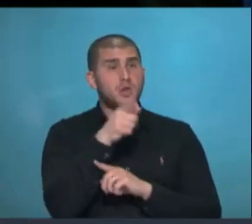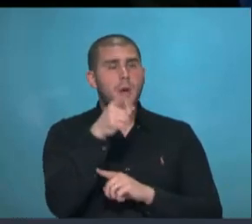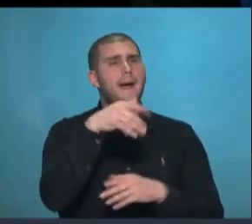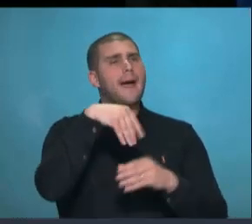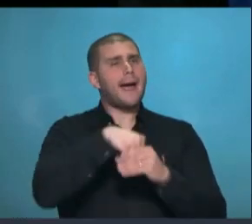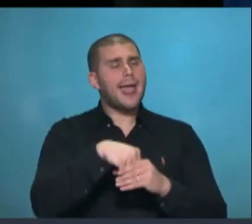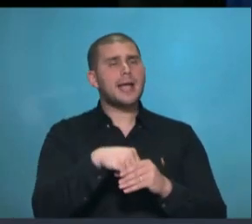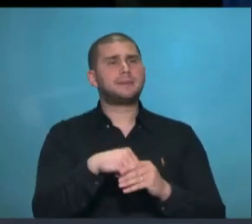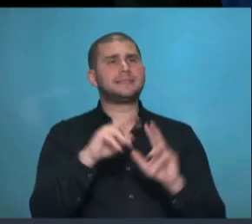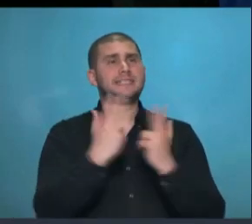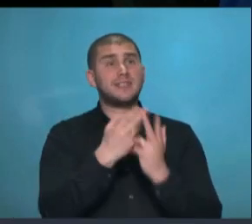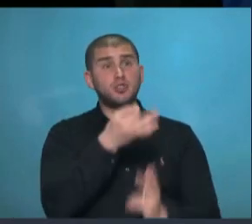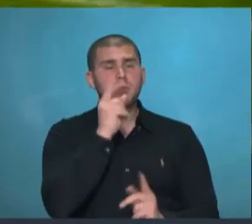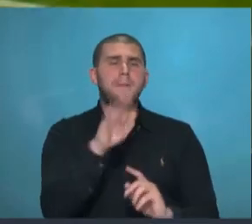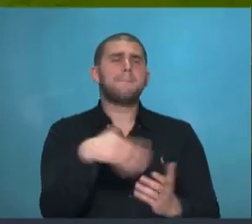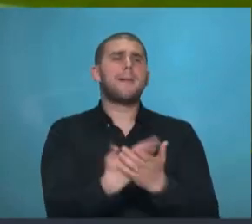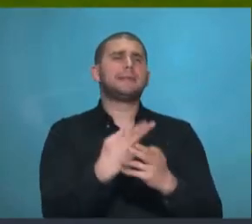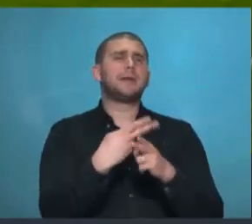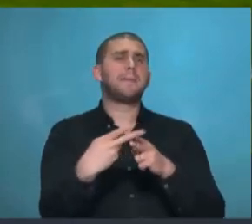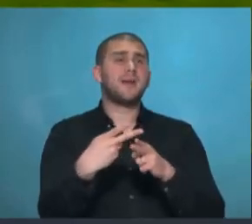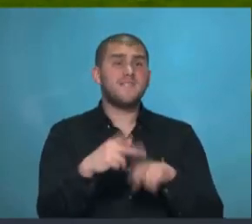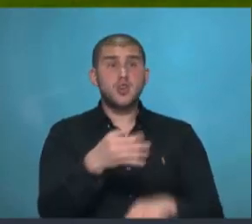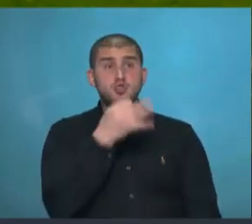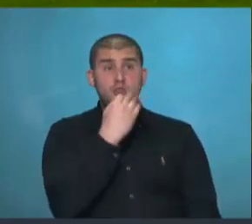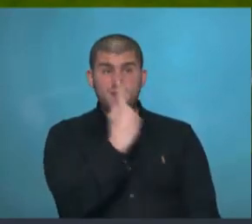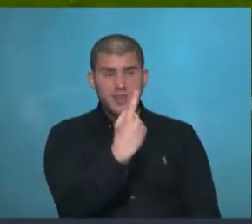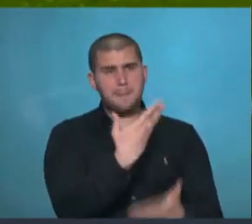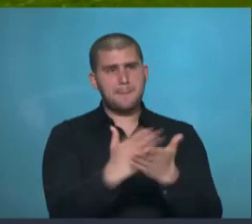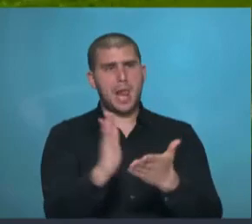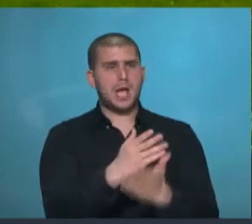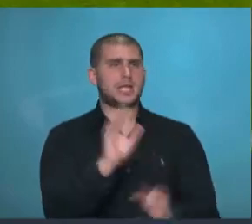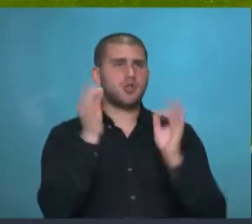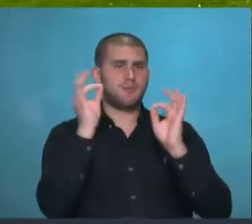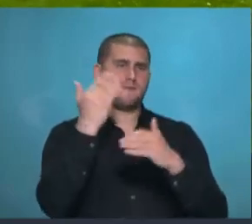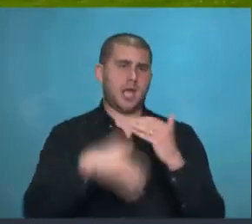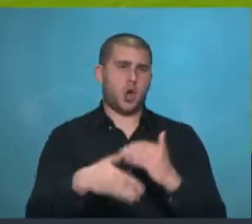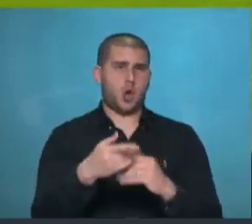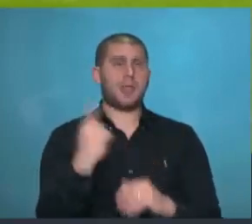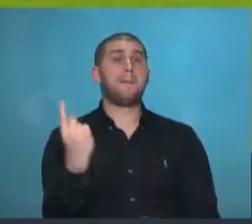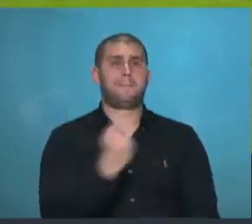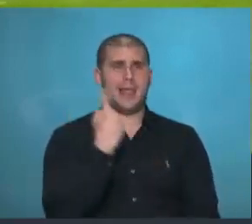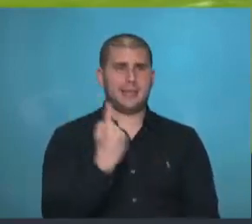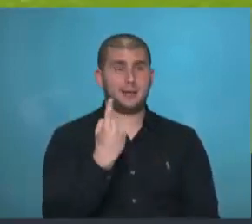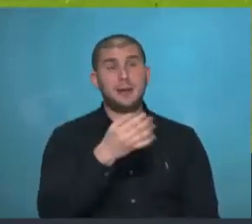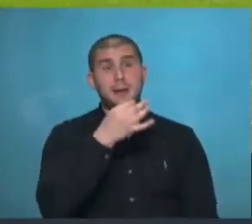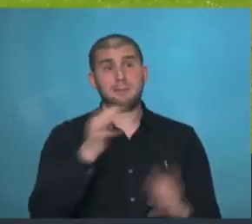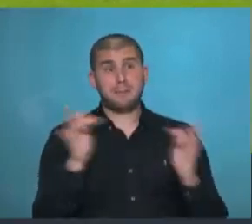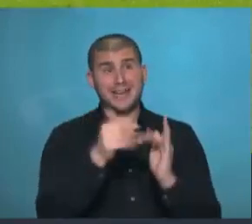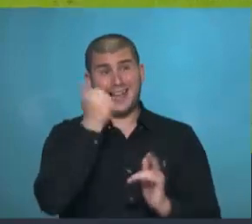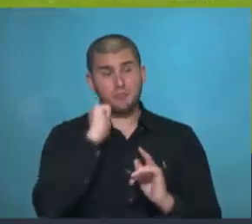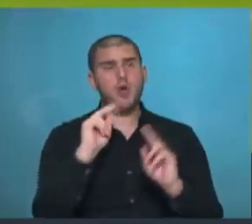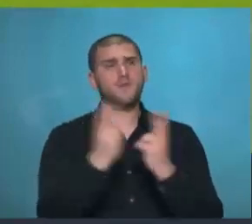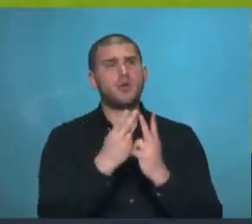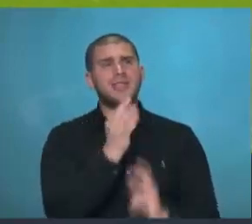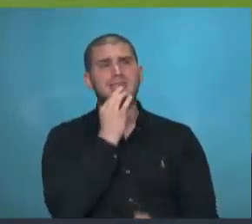השיפוט, הם ממליצים בלבד, והשופט הוא המחליט הראשון והאחרון והבלעדי. במשחק אתמול בין קבוצות הנערים של